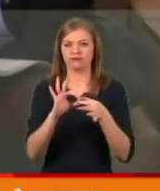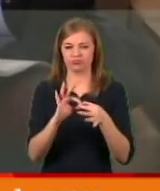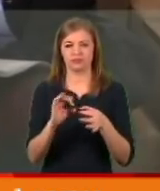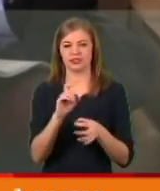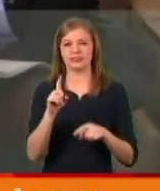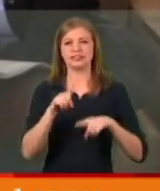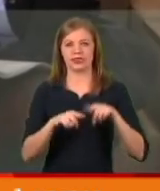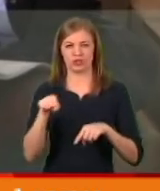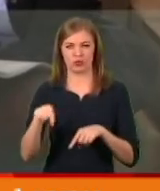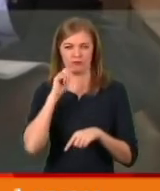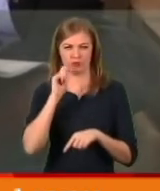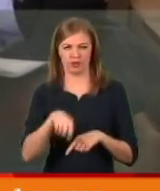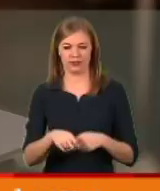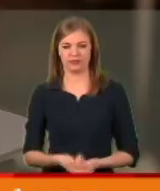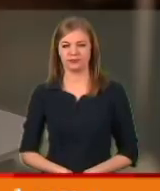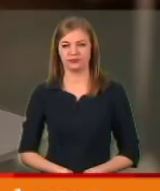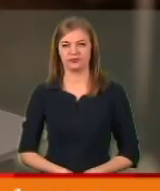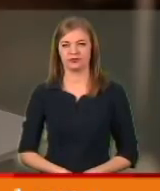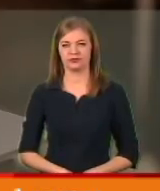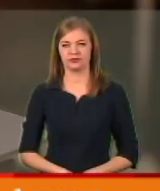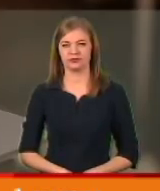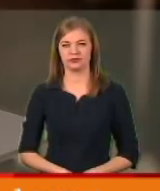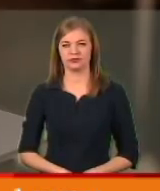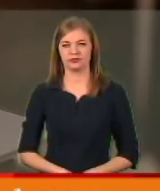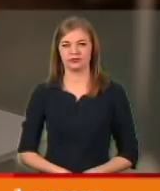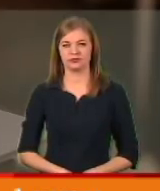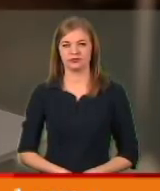їх із ріднею в Україні.